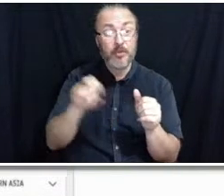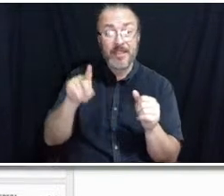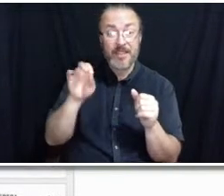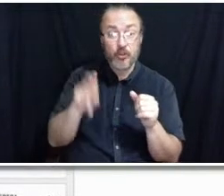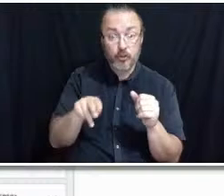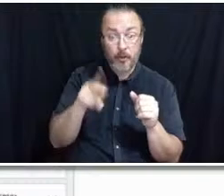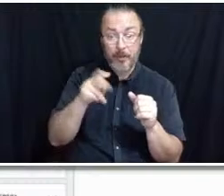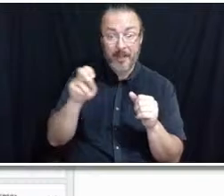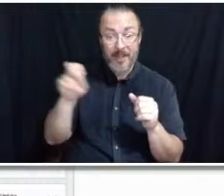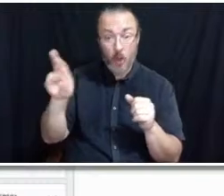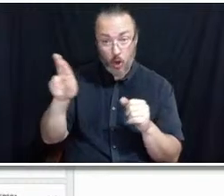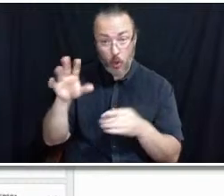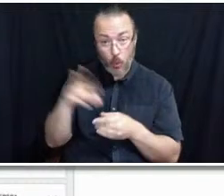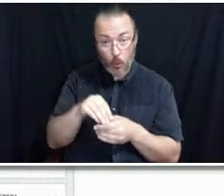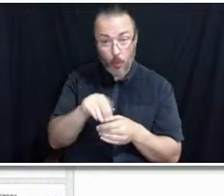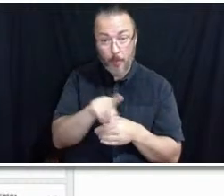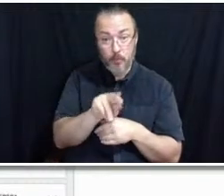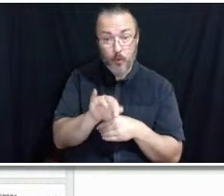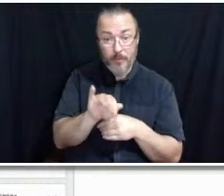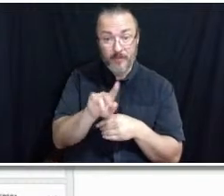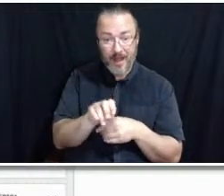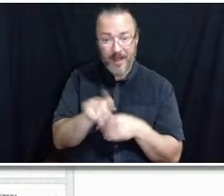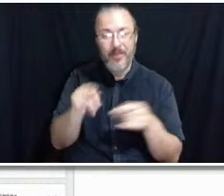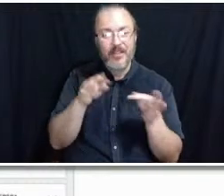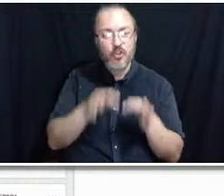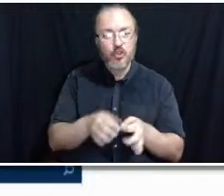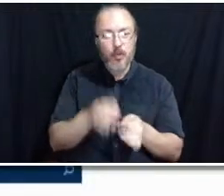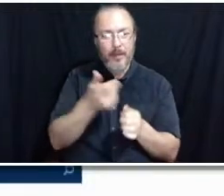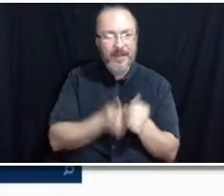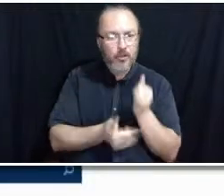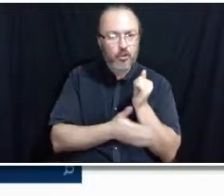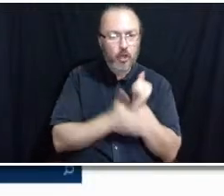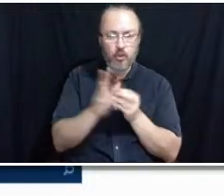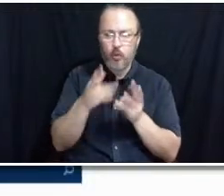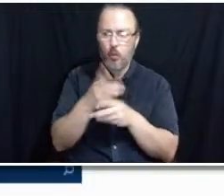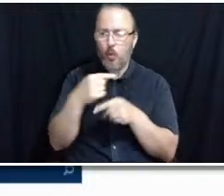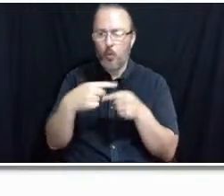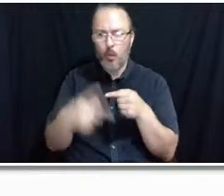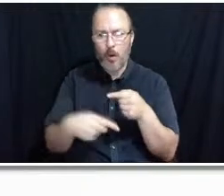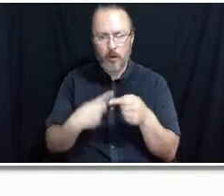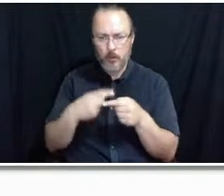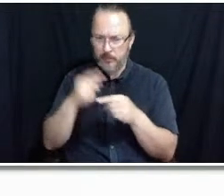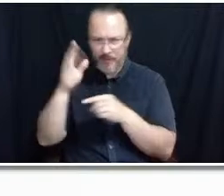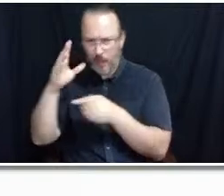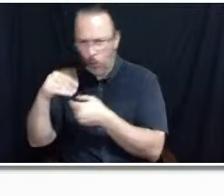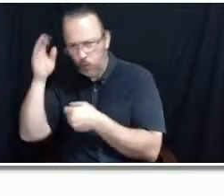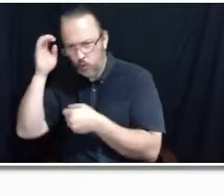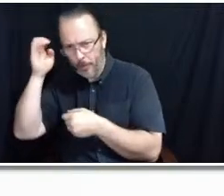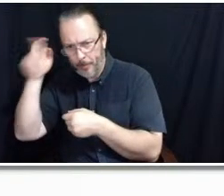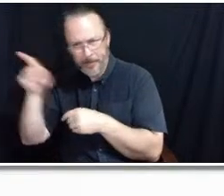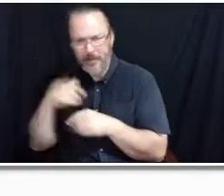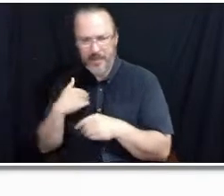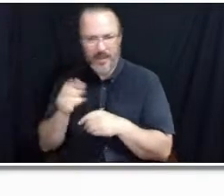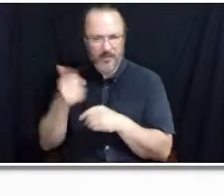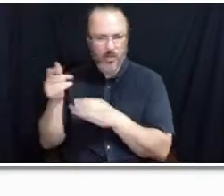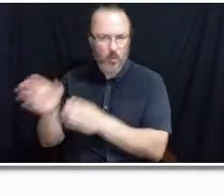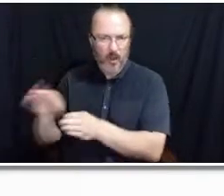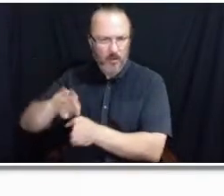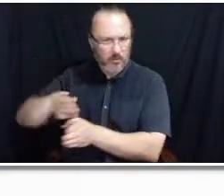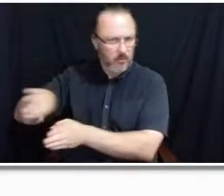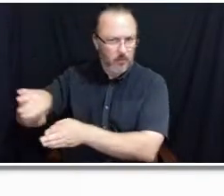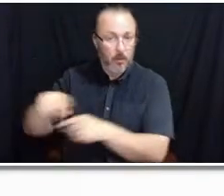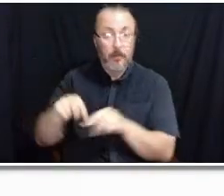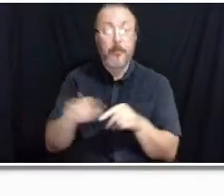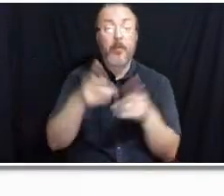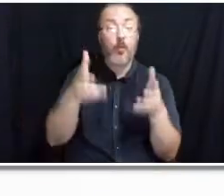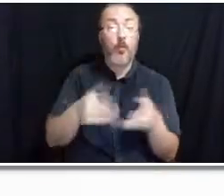4. Le portail Peer comprend des profils sur l'éducation qui décrivent comment tous les pays dans le monde, à part l'Europe, s'est déjà pris en charge par